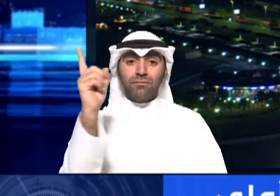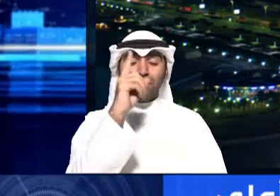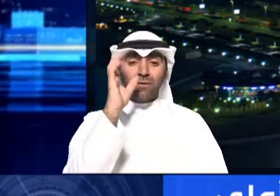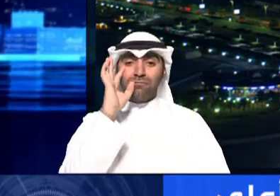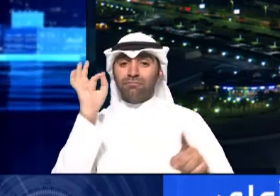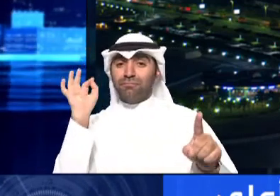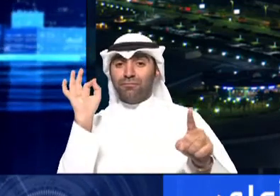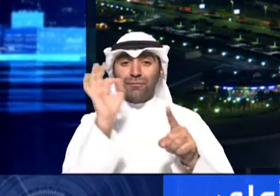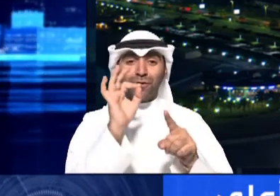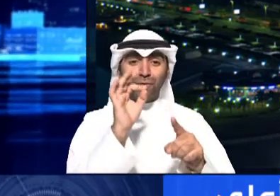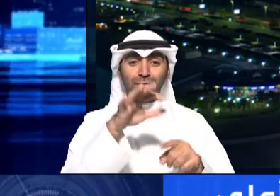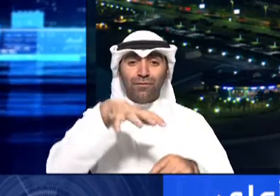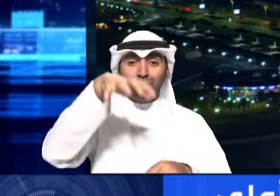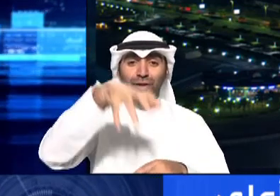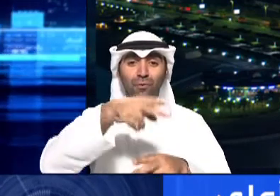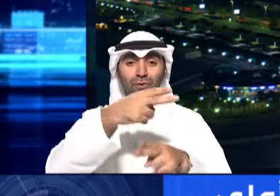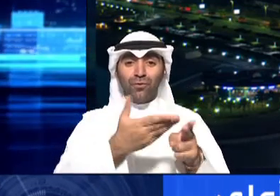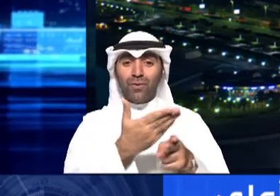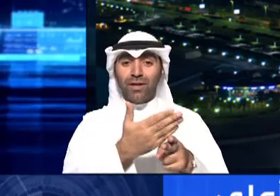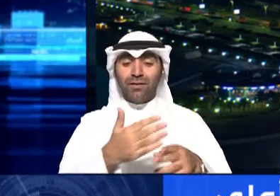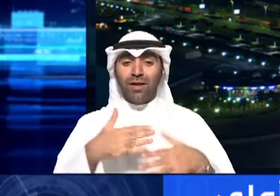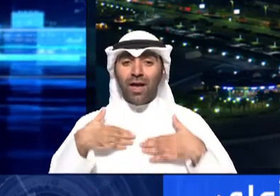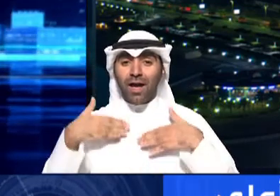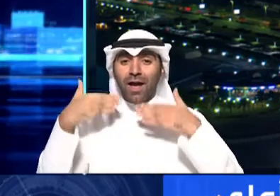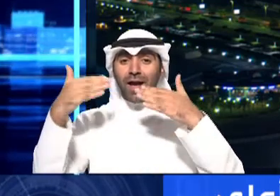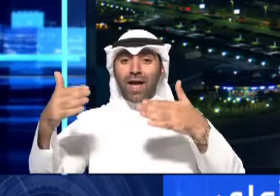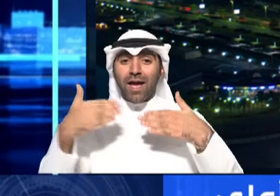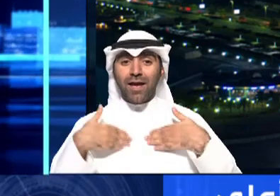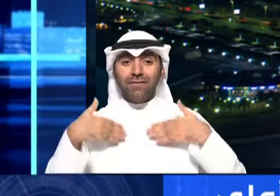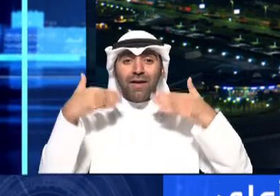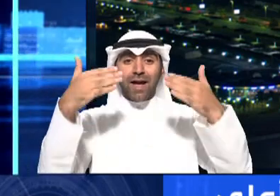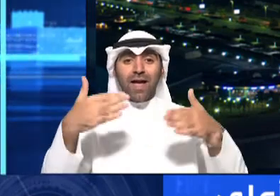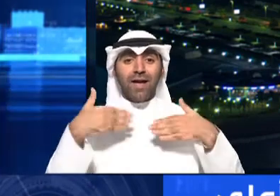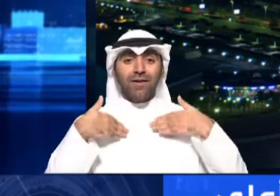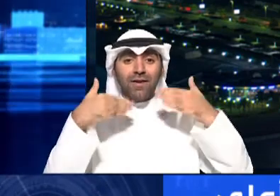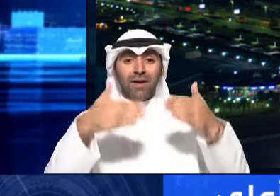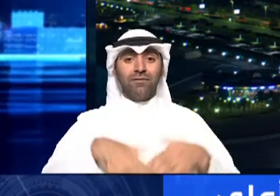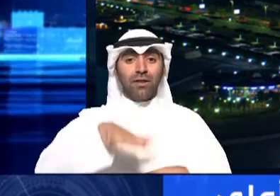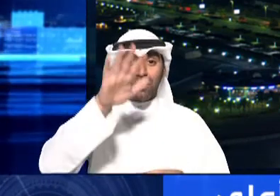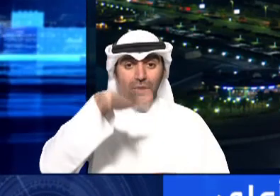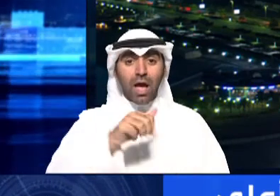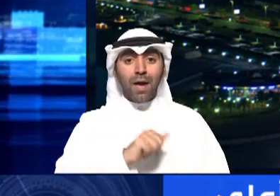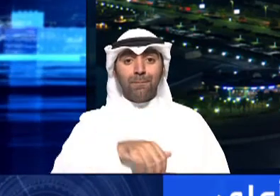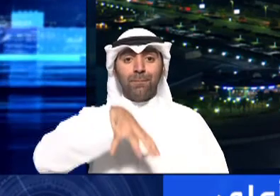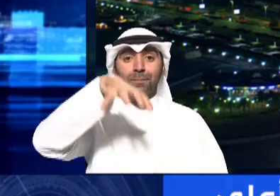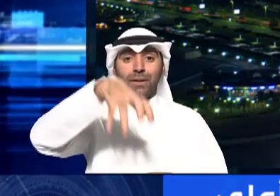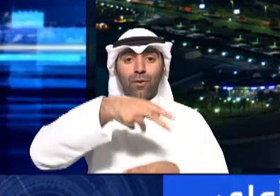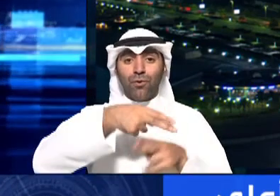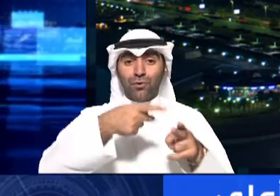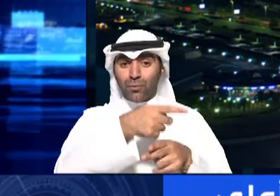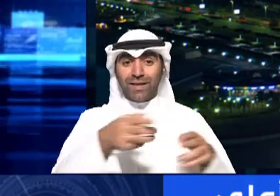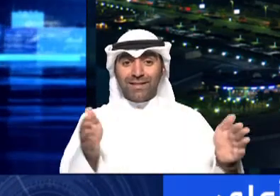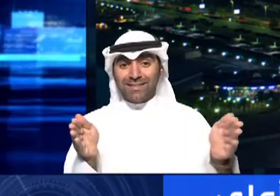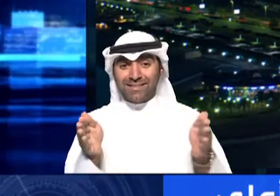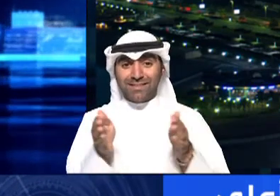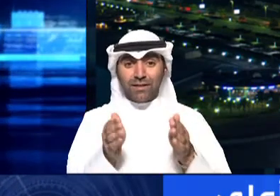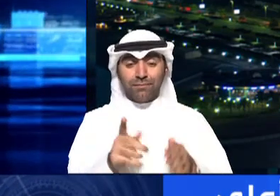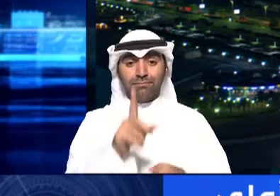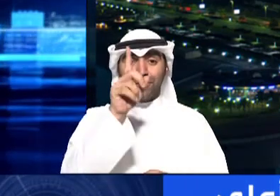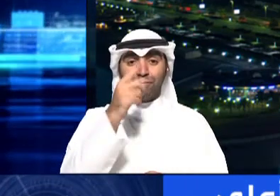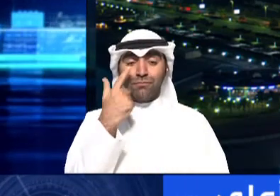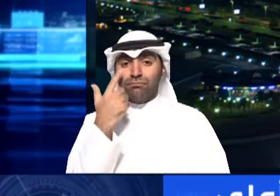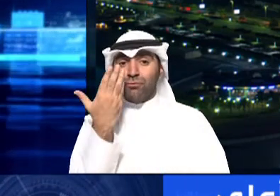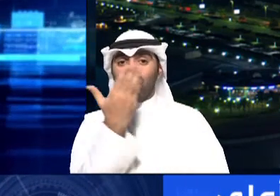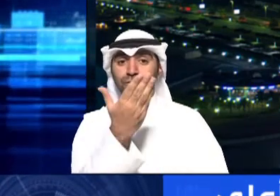العالم. الكويت دولة فاعلة مهما كانت صغيرة، الكويت دولة يعني مميزة في المنطقة، لعبت دور في الاستقرار